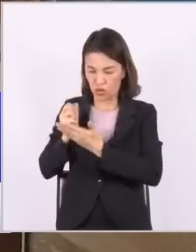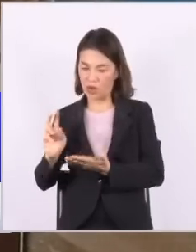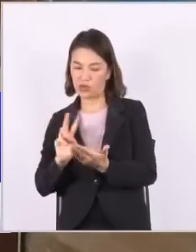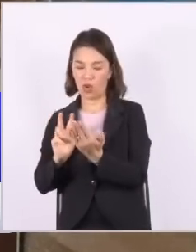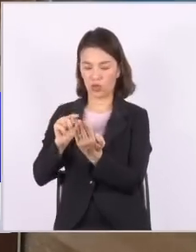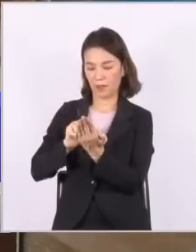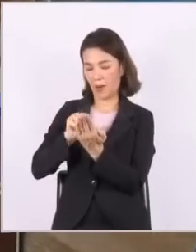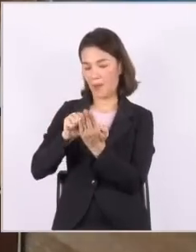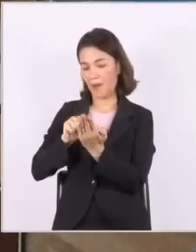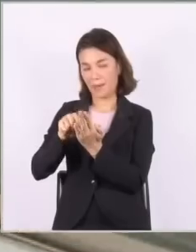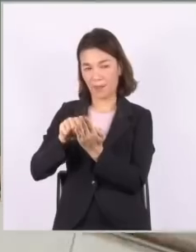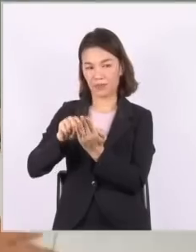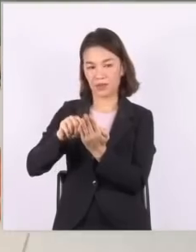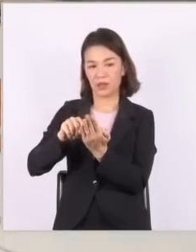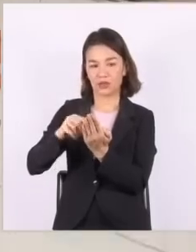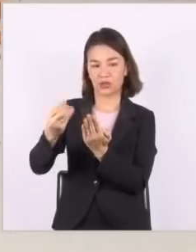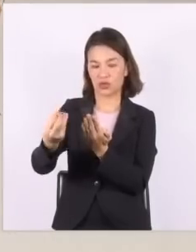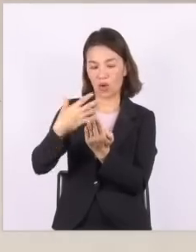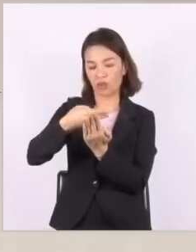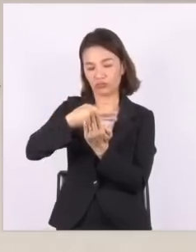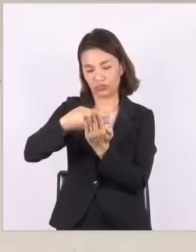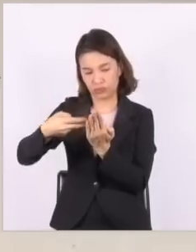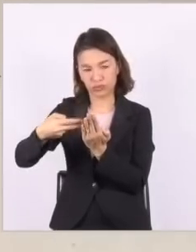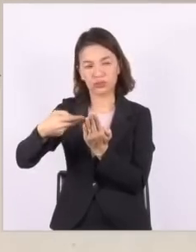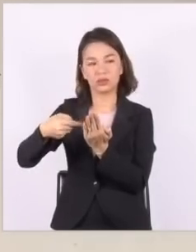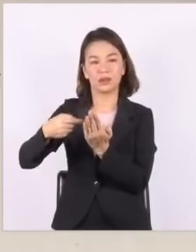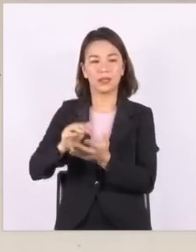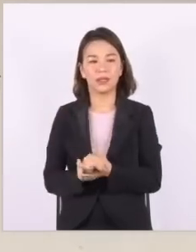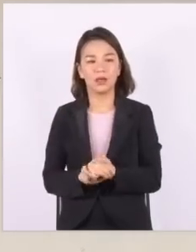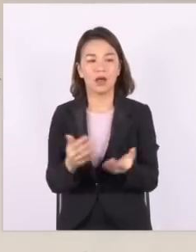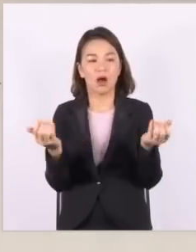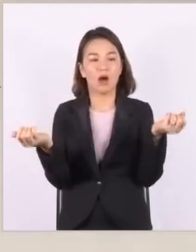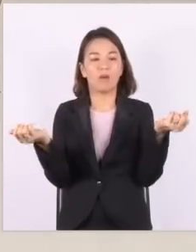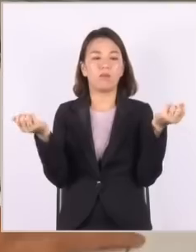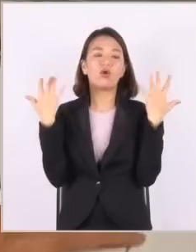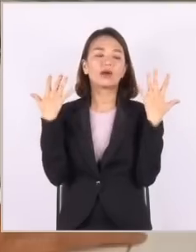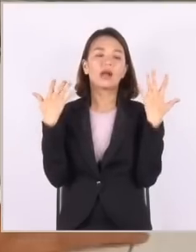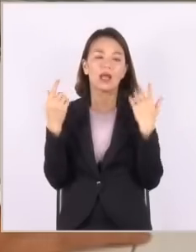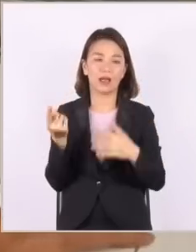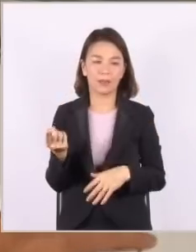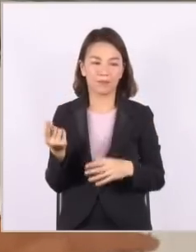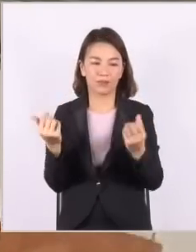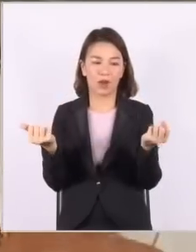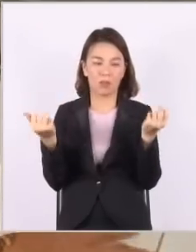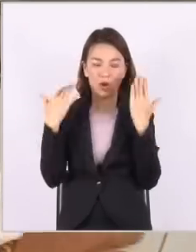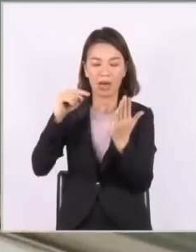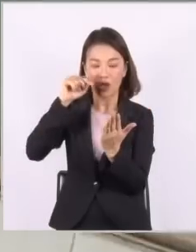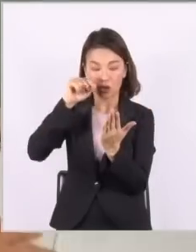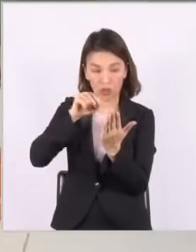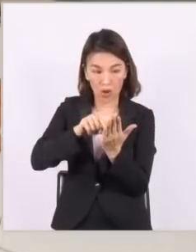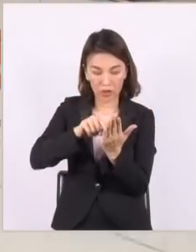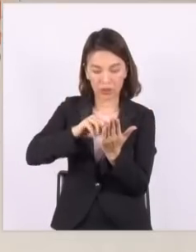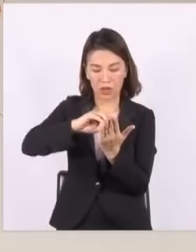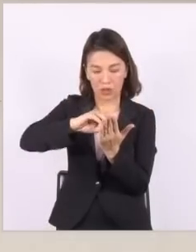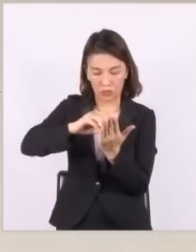ตรงลิงก์ตรงอะไรเขานี่แหละ นี่เธอถึงกับเข่าซุดแบบนี้เลยค่ะคุณผู้ชมพอกดลิงก์เข้าไปมันมีข้อความเด้งเข้าม